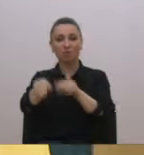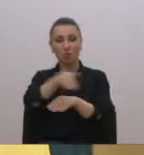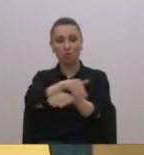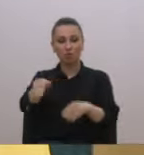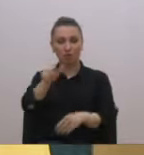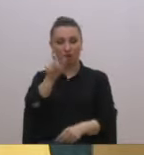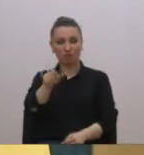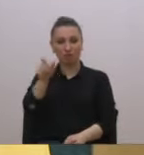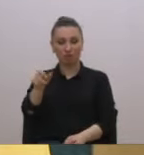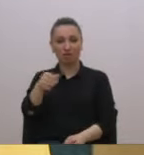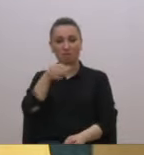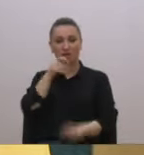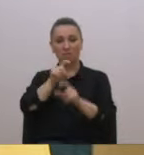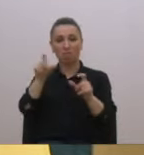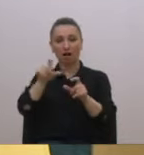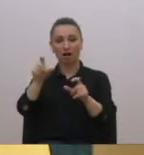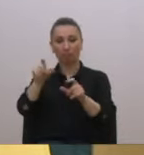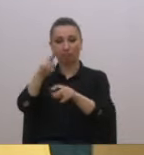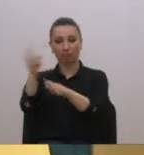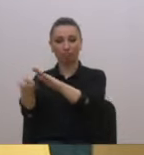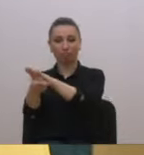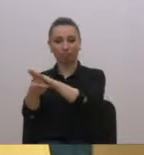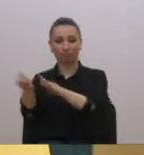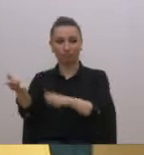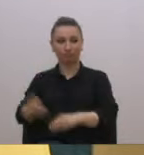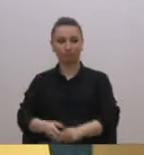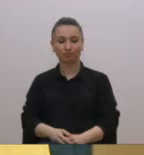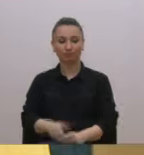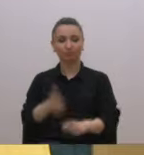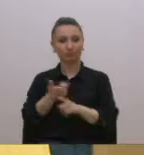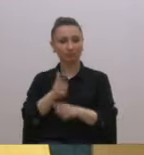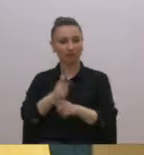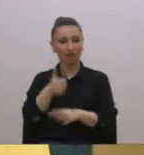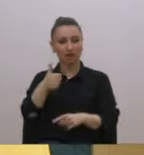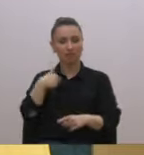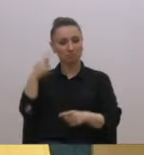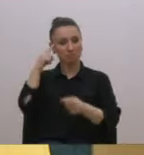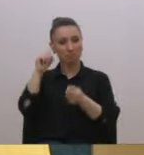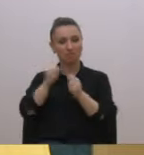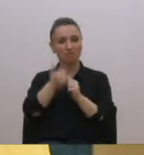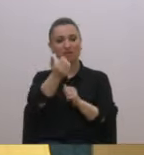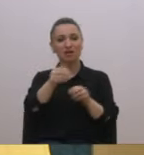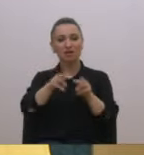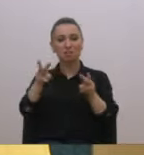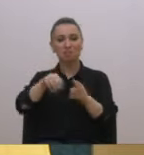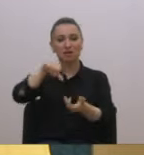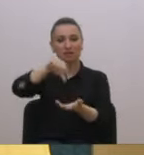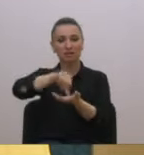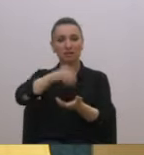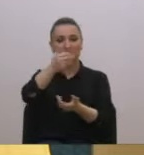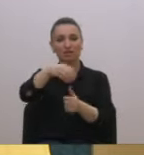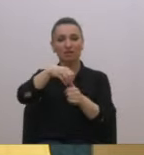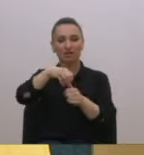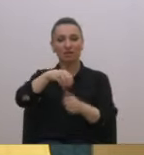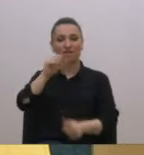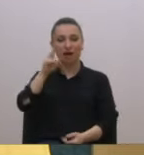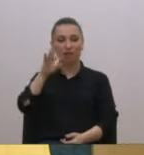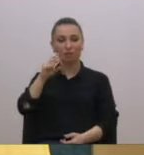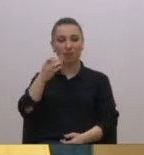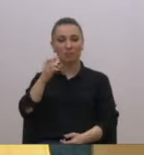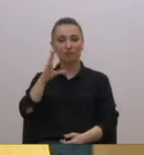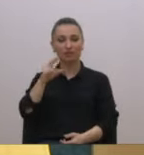და შემდეგ მაღაზიის თავზე დებენ. ძალიან კარგად გვახსოვს თქვენი მინისტრი, თქვენი ლიდერი ბანო მერაბიშვილი,